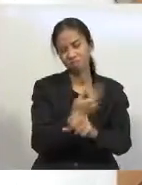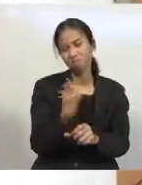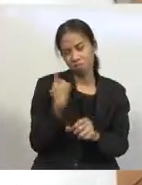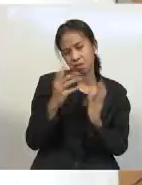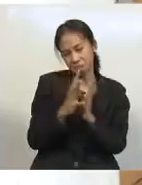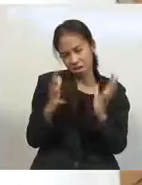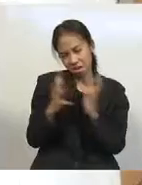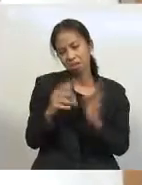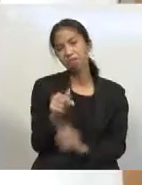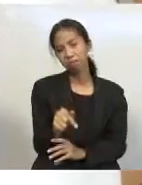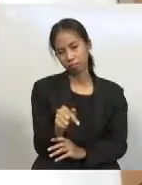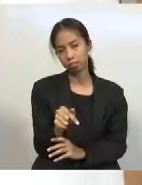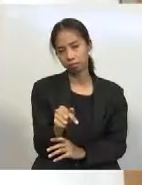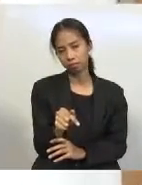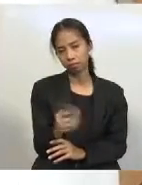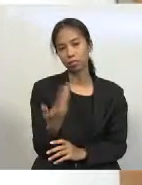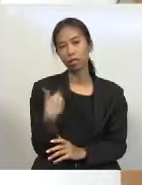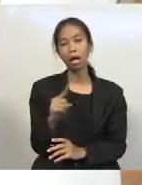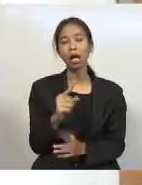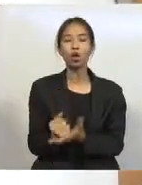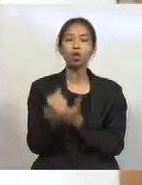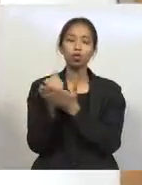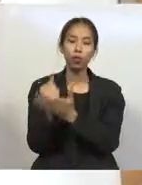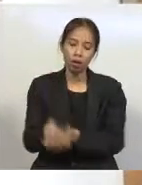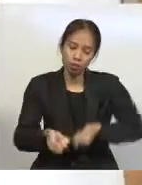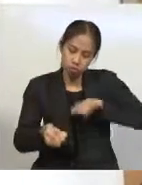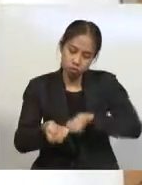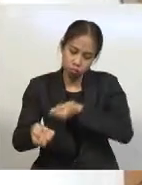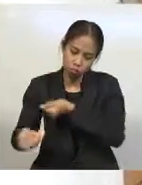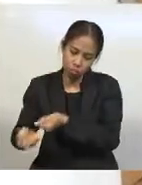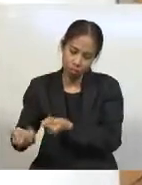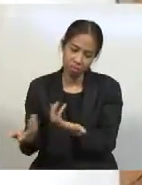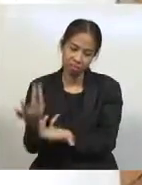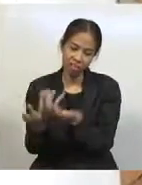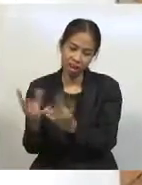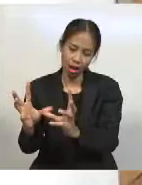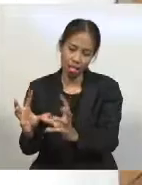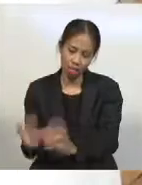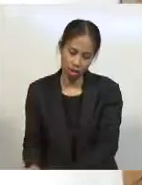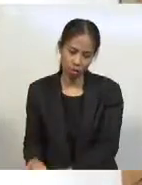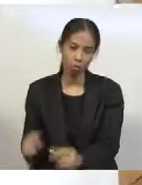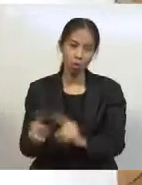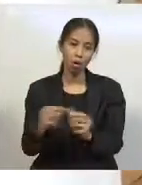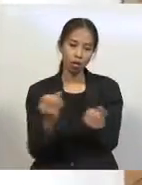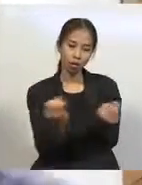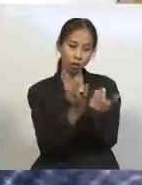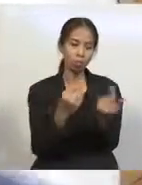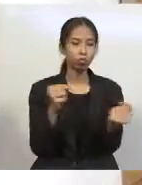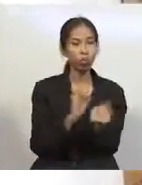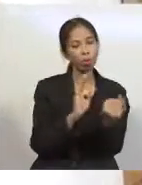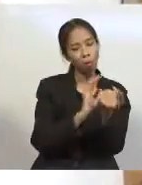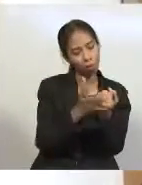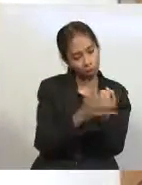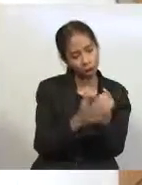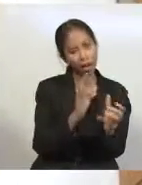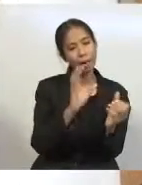รูพืชนะครับก็คือฉีดใส่พืชประทานโดยตรงพืชผักผลไม้แต่ตัวนี้ไม่ใช่เราฉีดใส่หญ้าเ